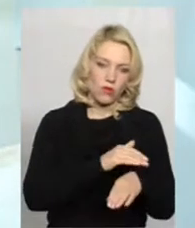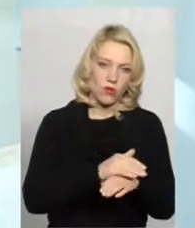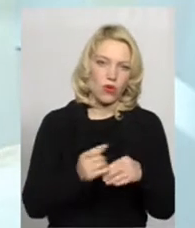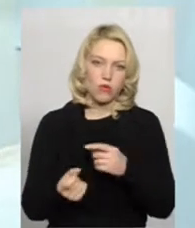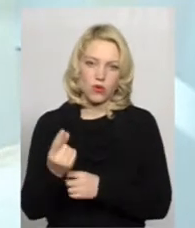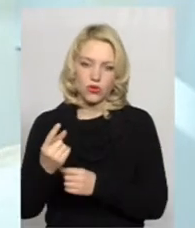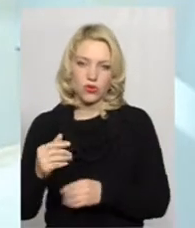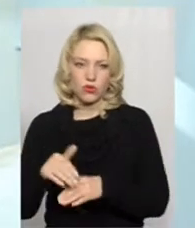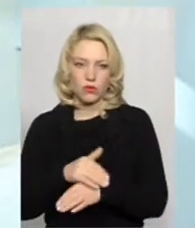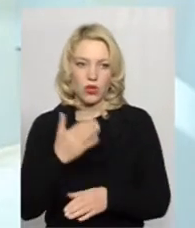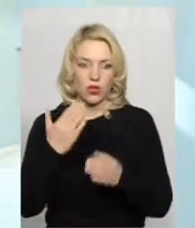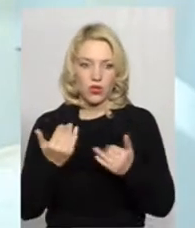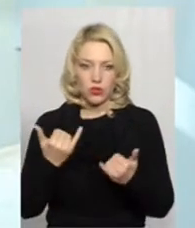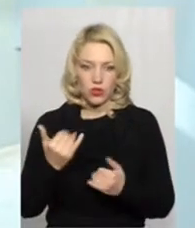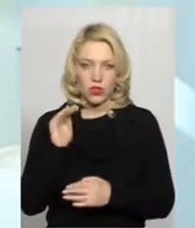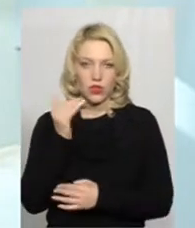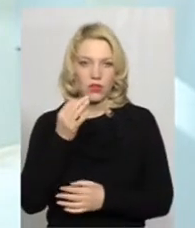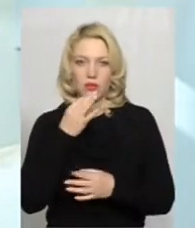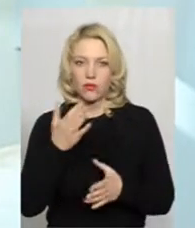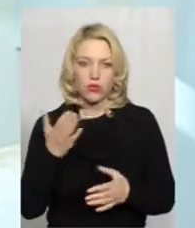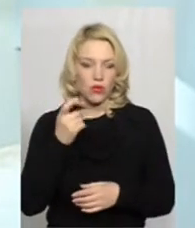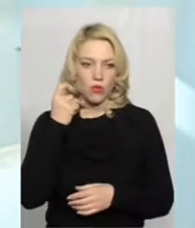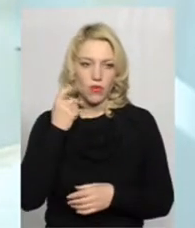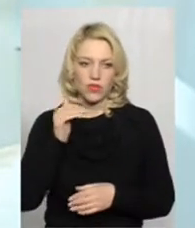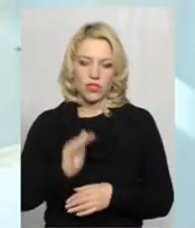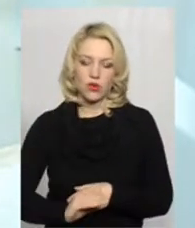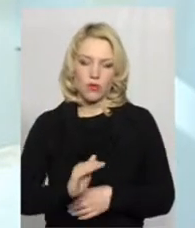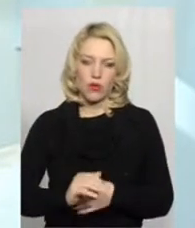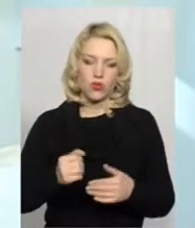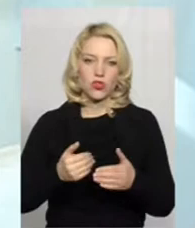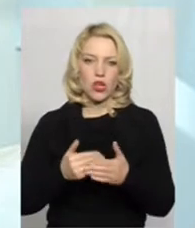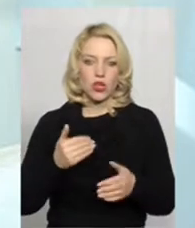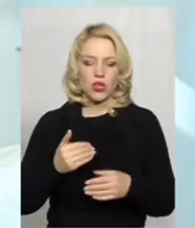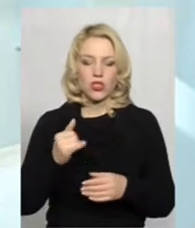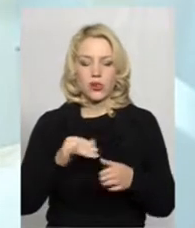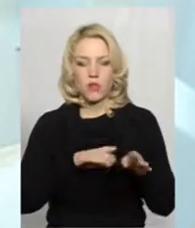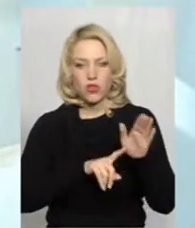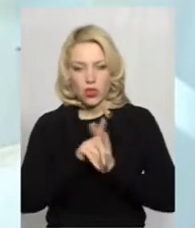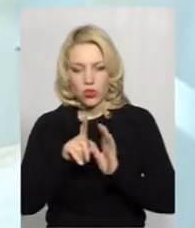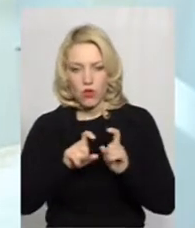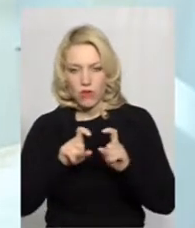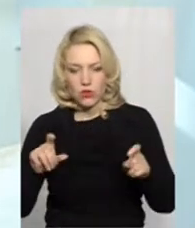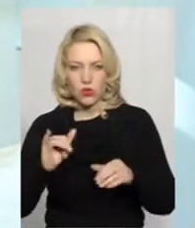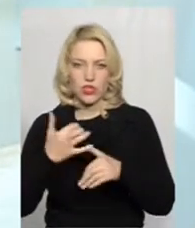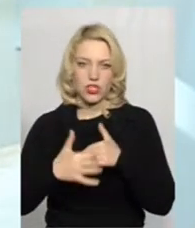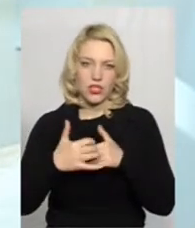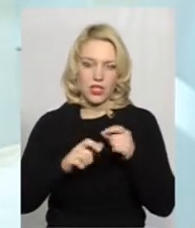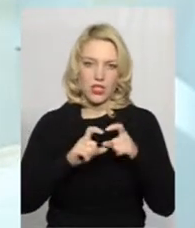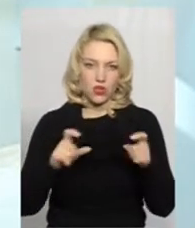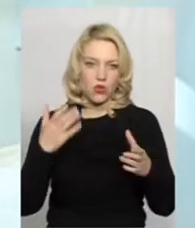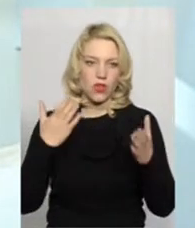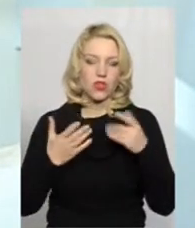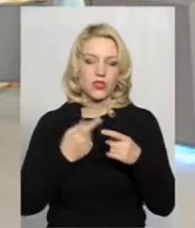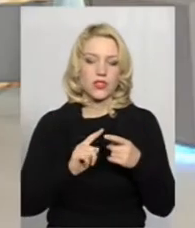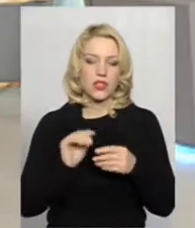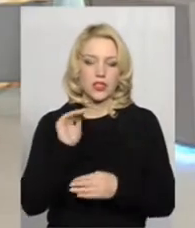сьогодні дитина в будь-якому віці, чи молодший дошкільний вік, чи рівень початкової школи, чи середньої школи, якщо